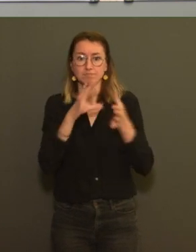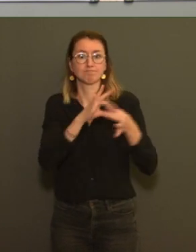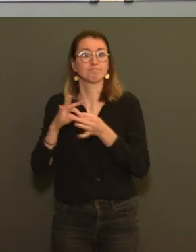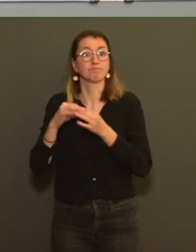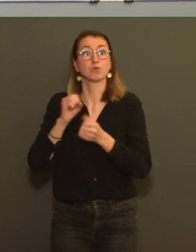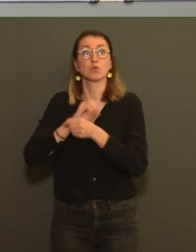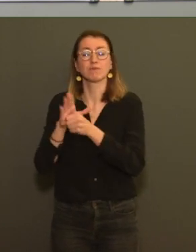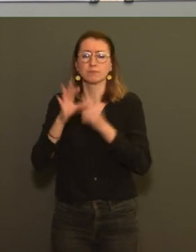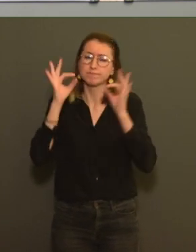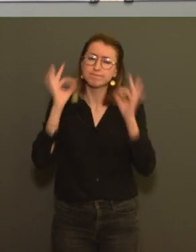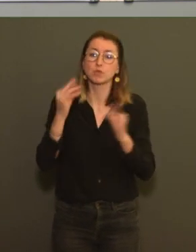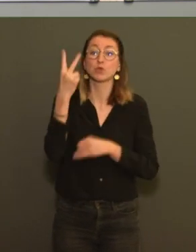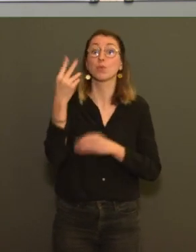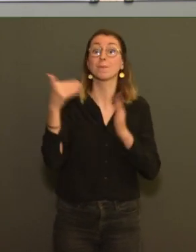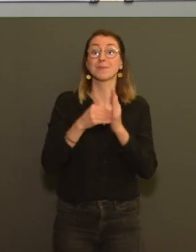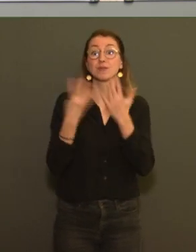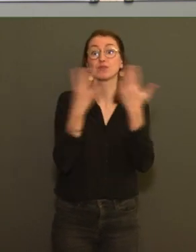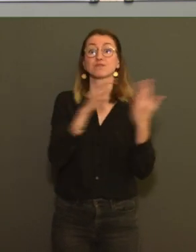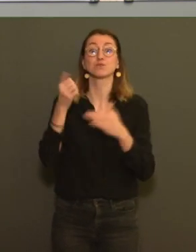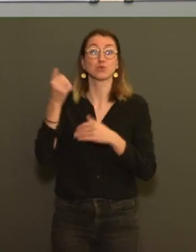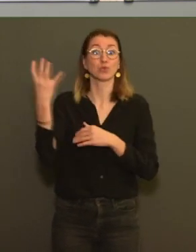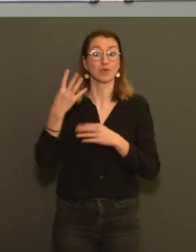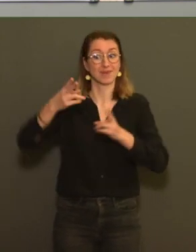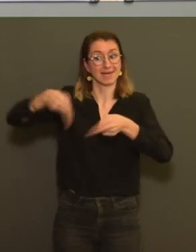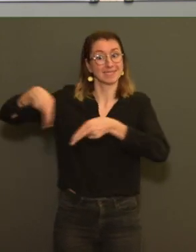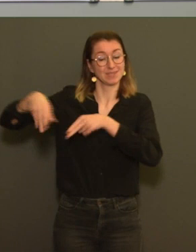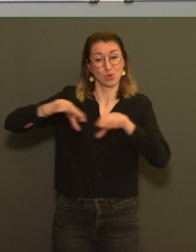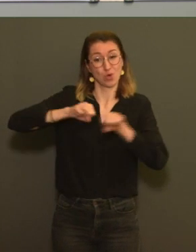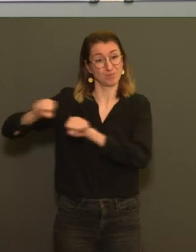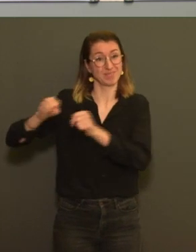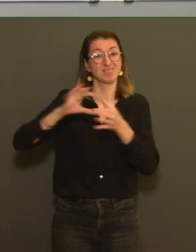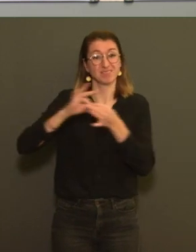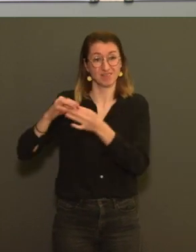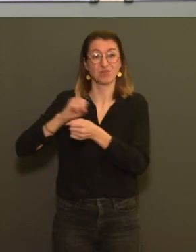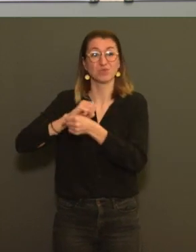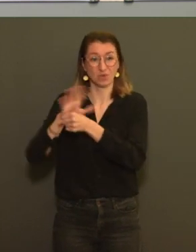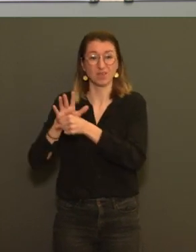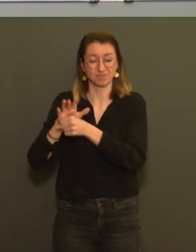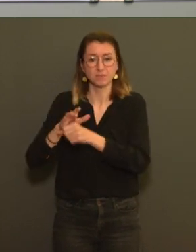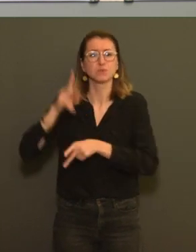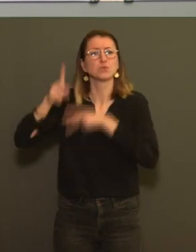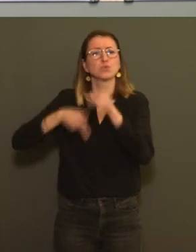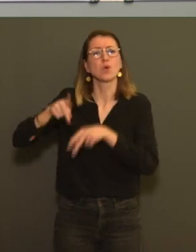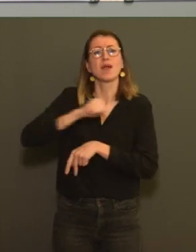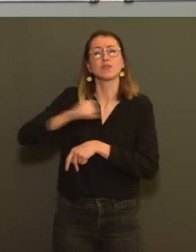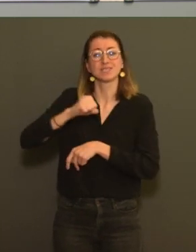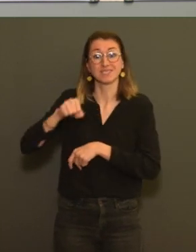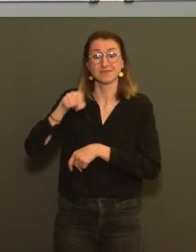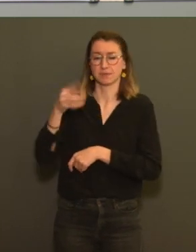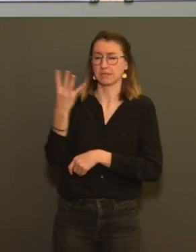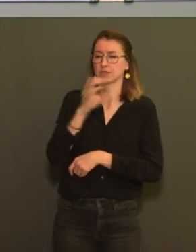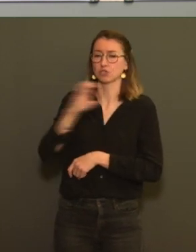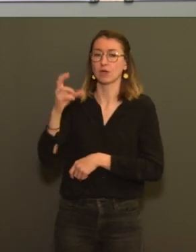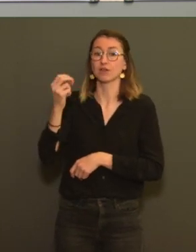1969. 486, donc presque 500, sont en soins intensifs. Ces chiffres doublent, eux, toujours, tous